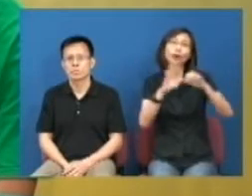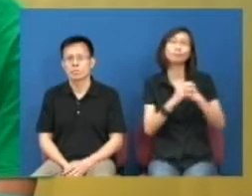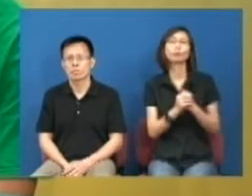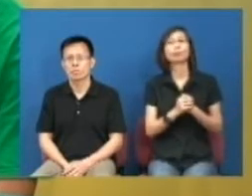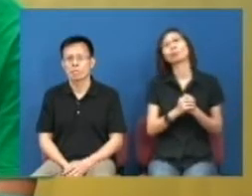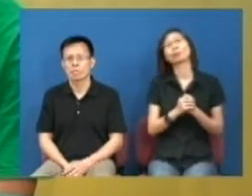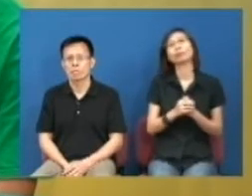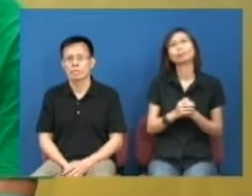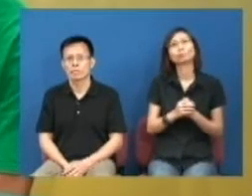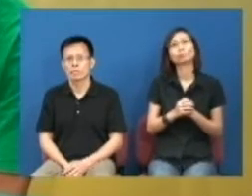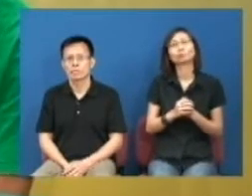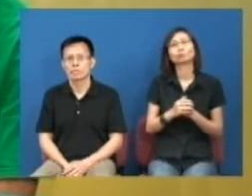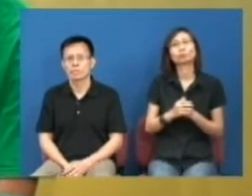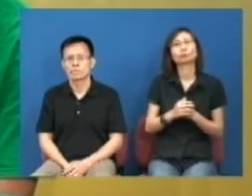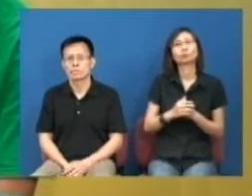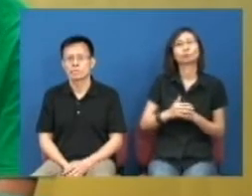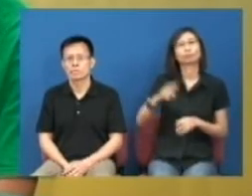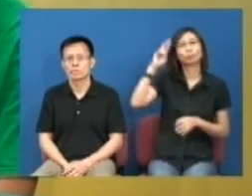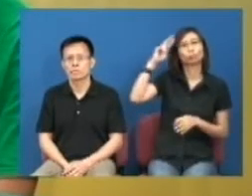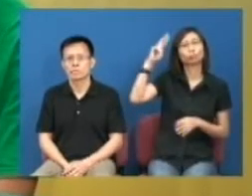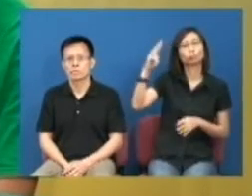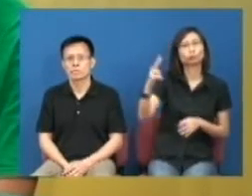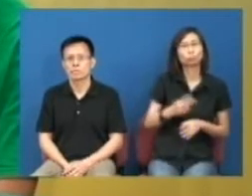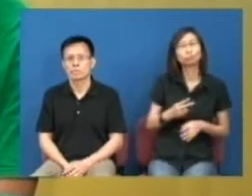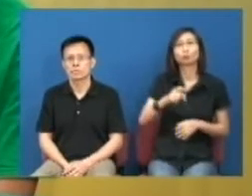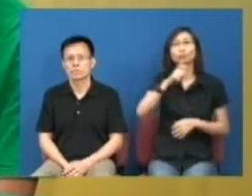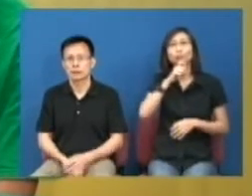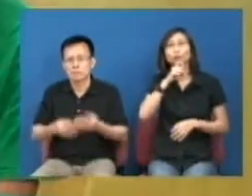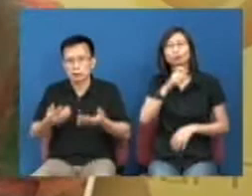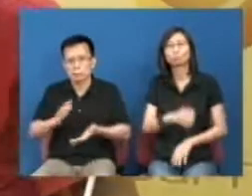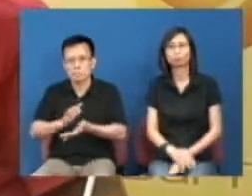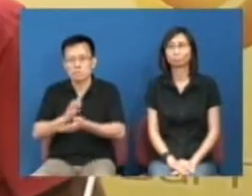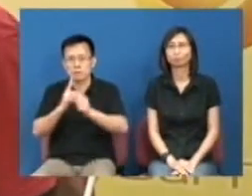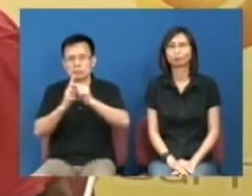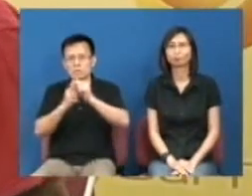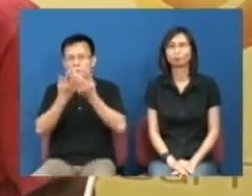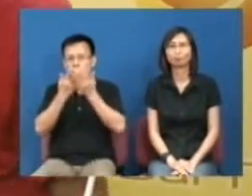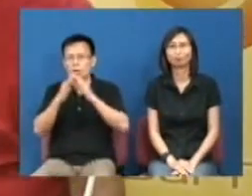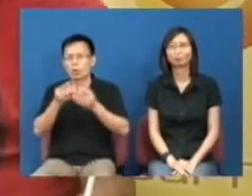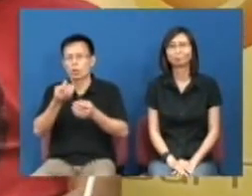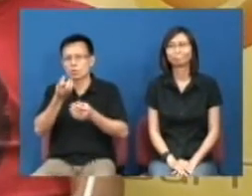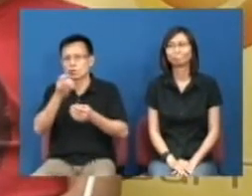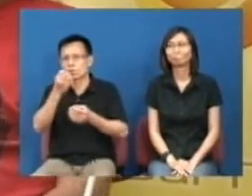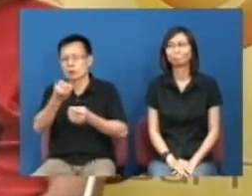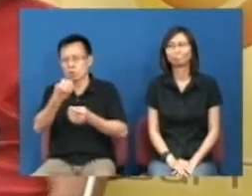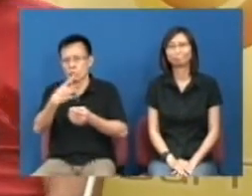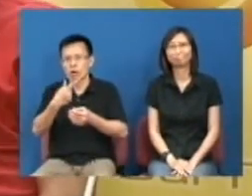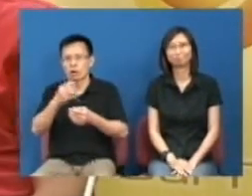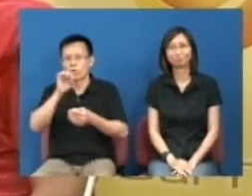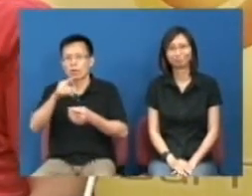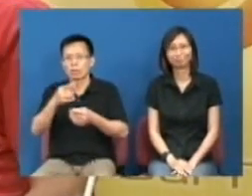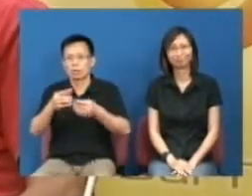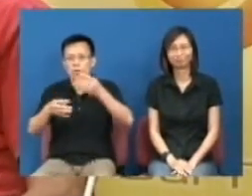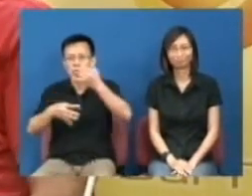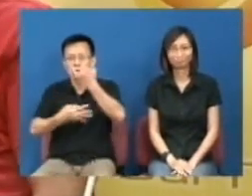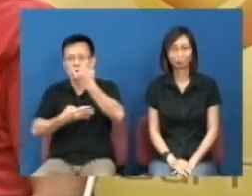即係常有依常有嘅一啲。 嗱，今年中學就好少叫我去講六四啦，唔知係咪得罪咗華叔啦？即係啦，就係